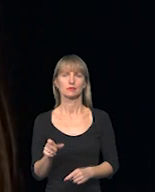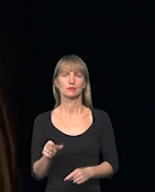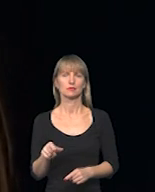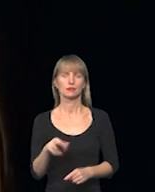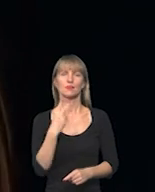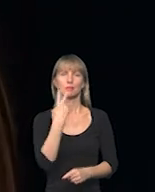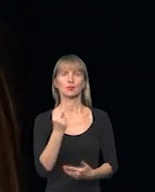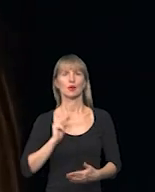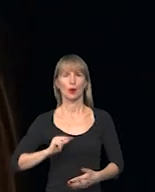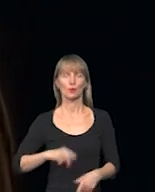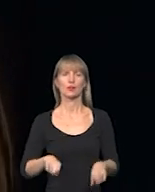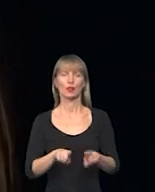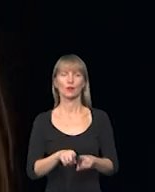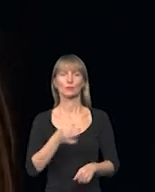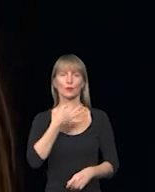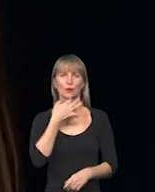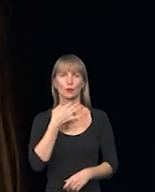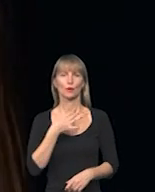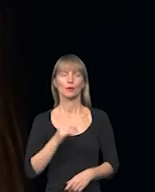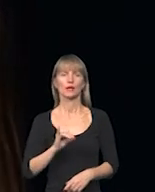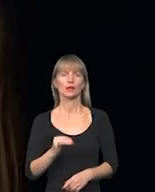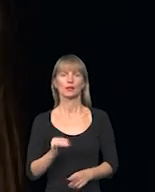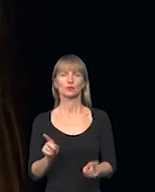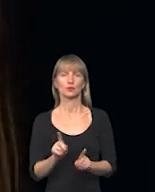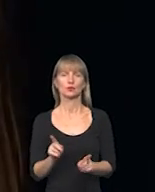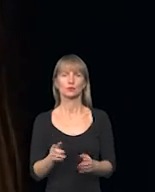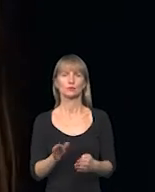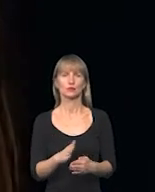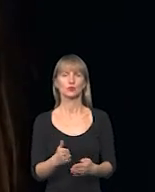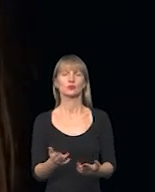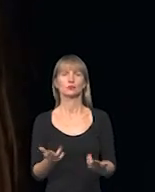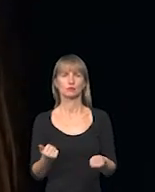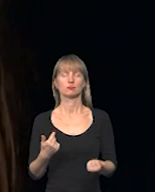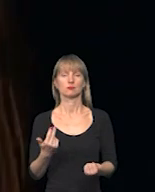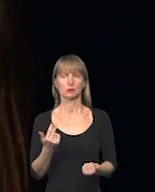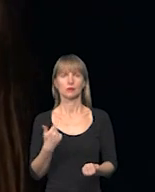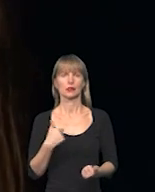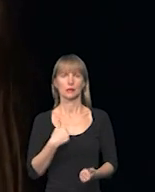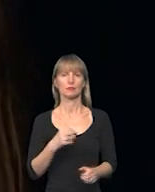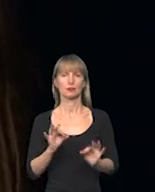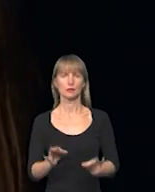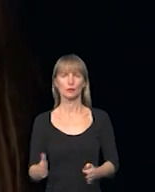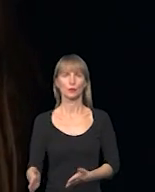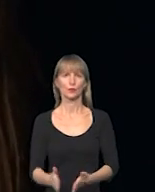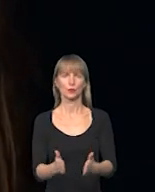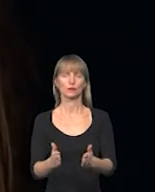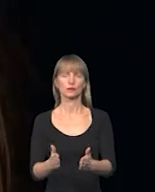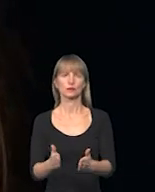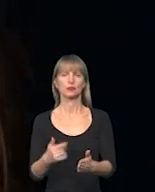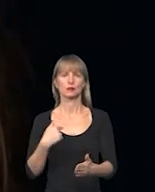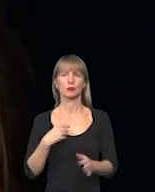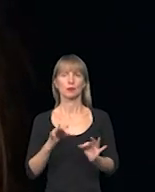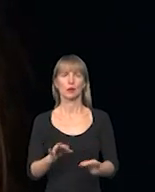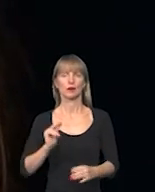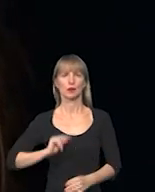бачать роботу, їм також подобається, ти розумієш, що значить, я на правильному шляху, значить, я роблю свою